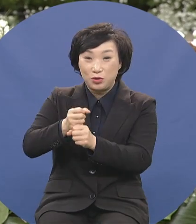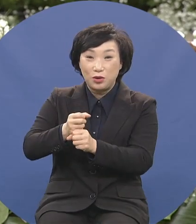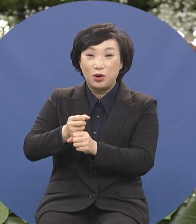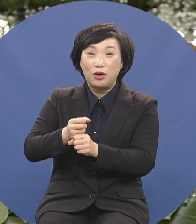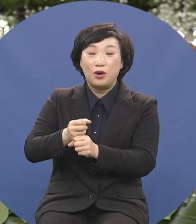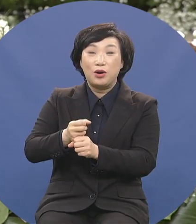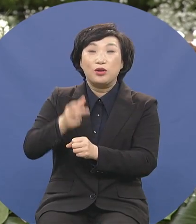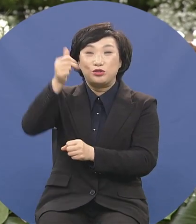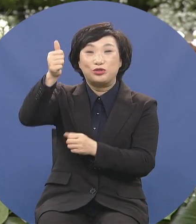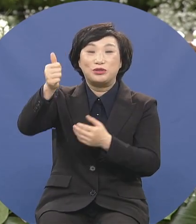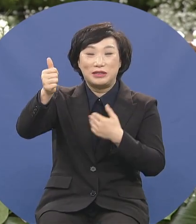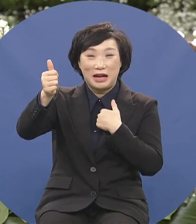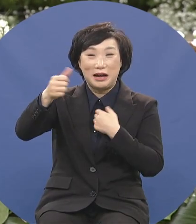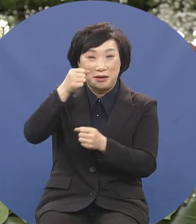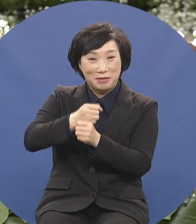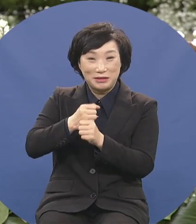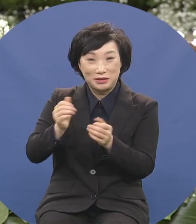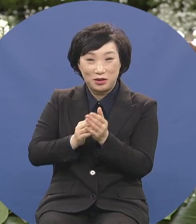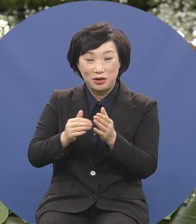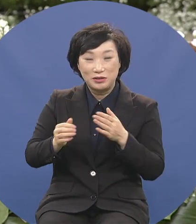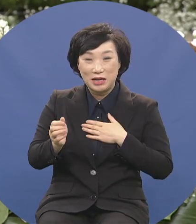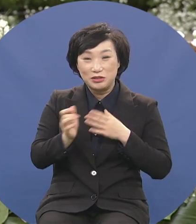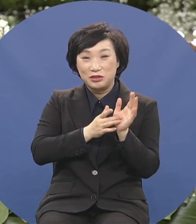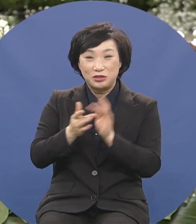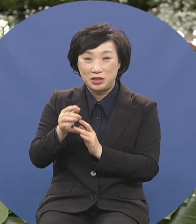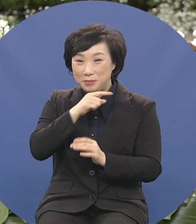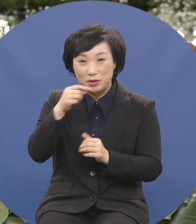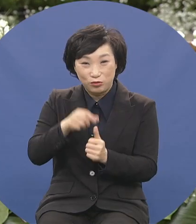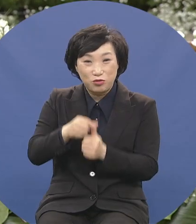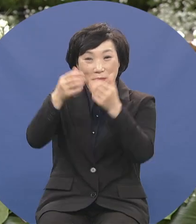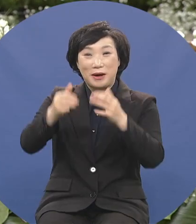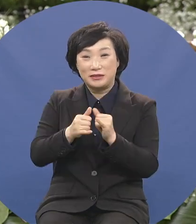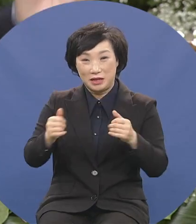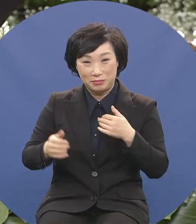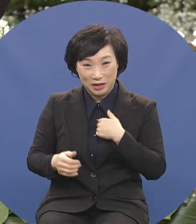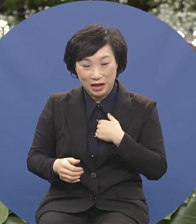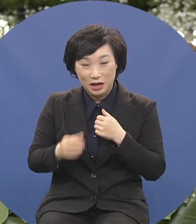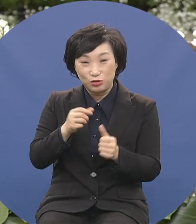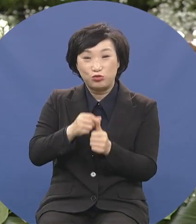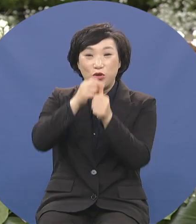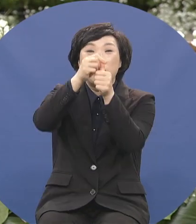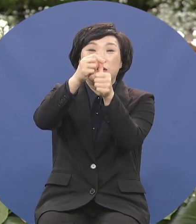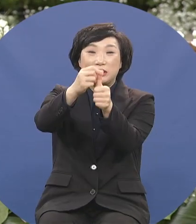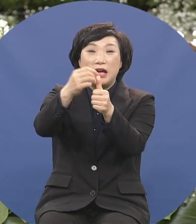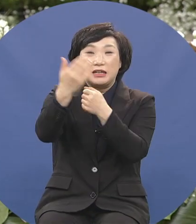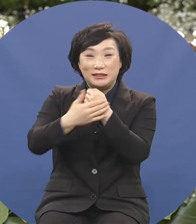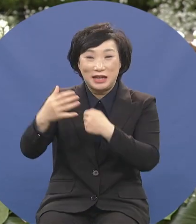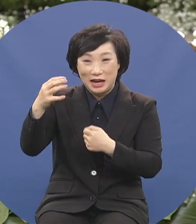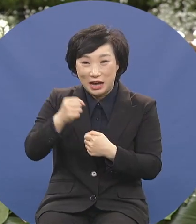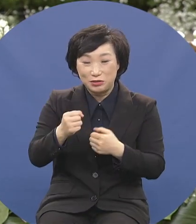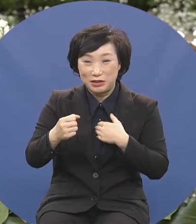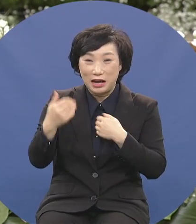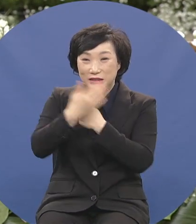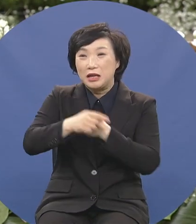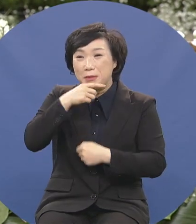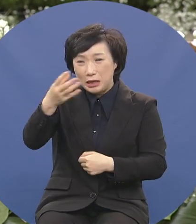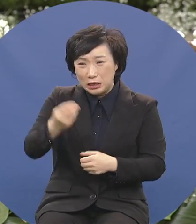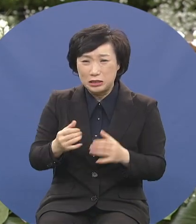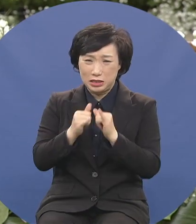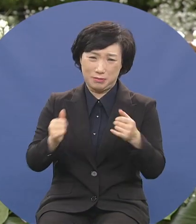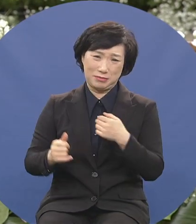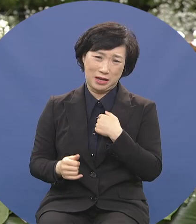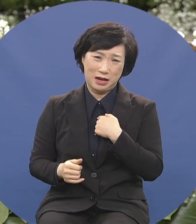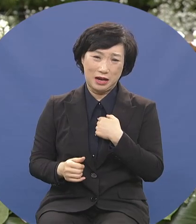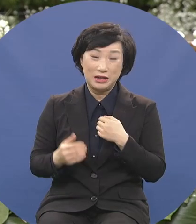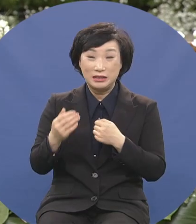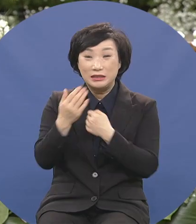피조물로서 구원받은 피의 공로로 구원받은 자로서 구원의 은혜 앞에 이미 은혜의 빚을 지고 은혜의